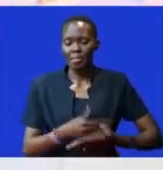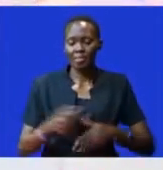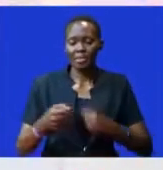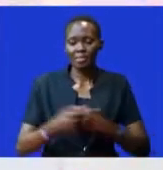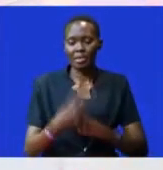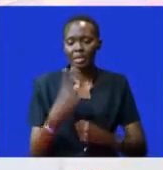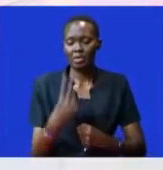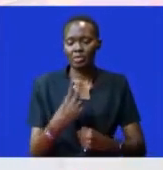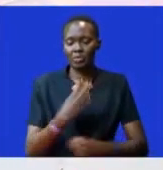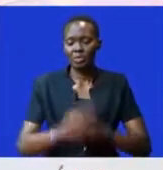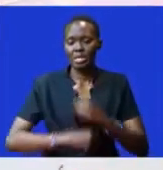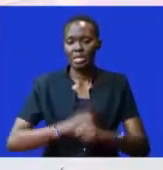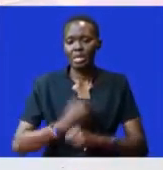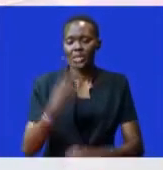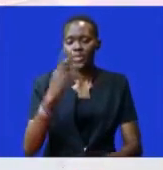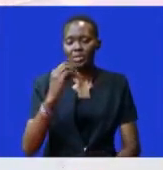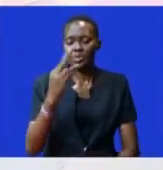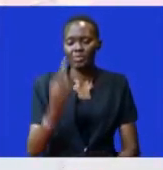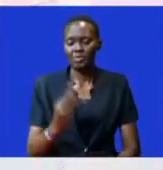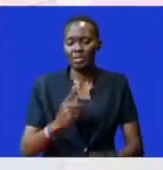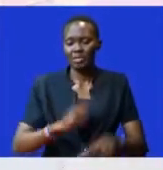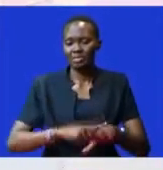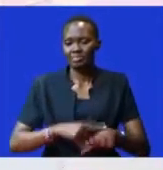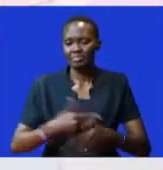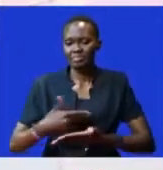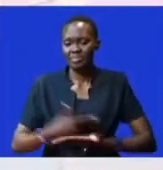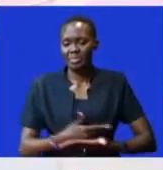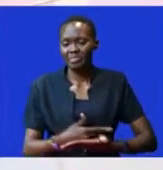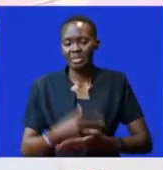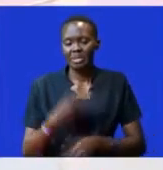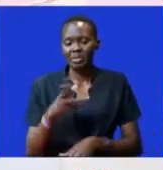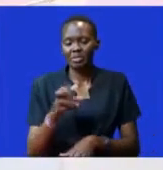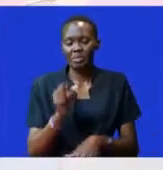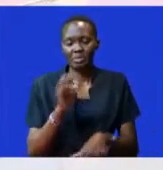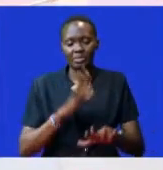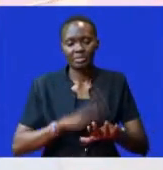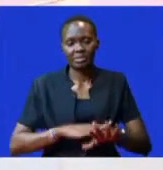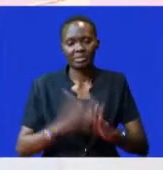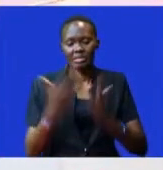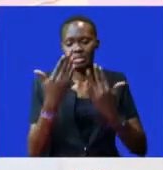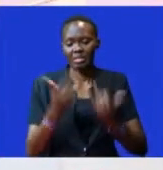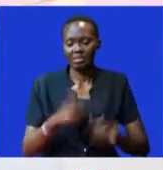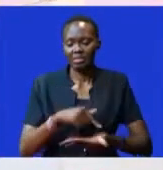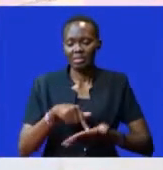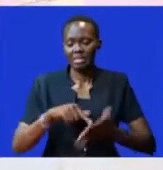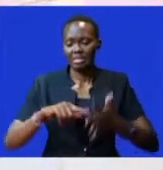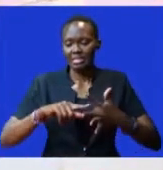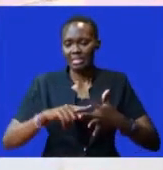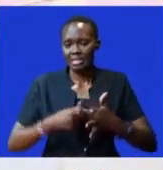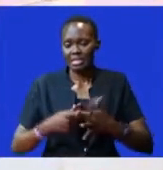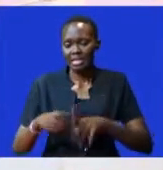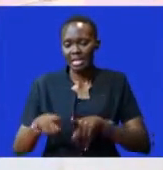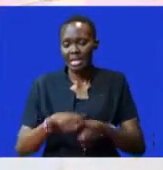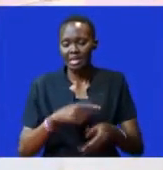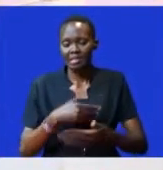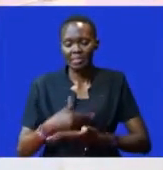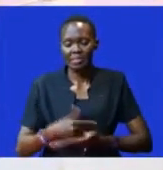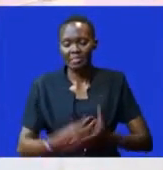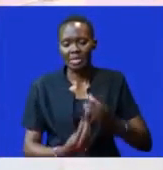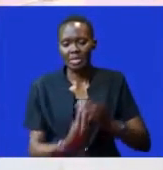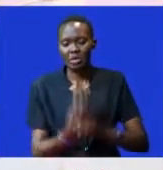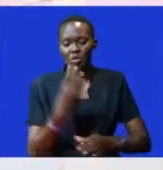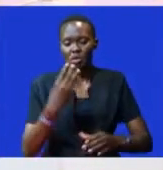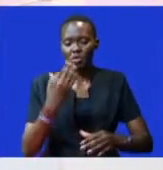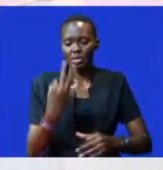igani, ka nyathi bere na ena nomol. Koro gini ochake achaka e wi dongo ka oja